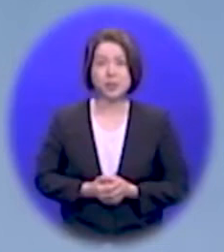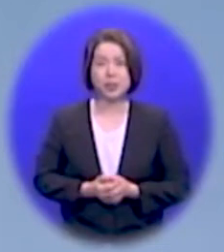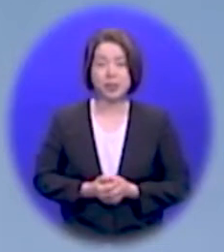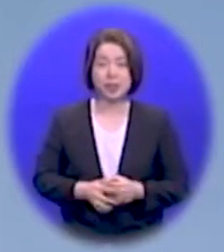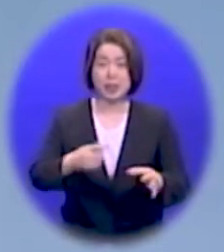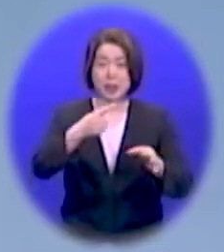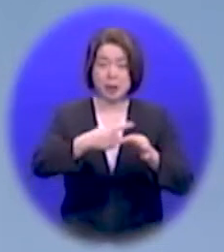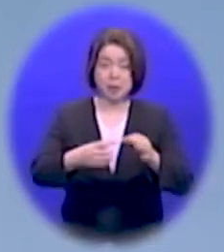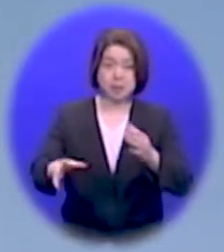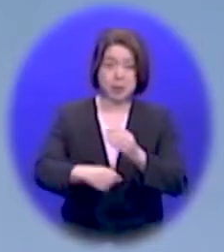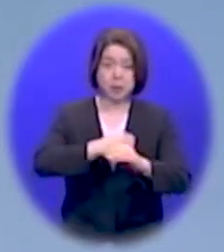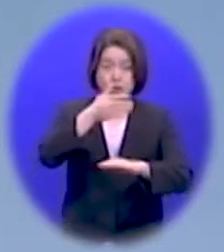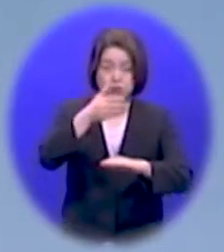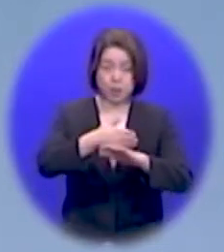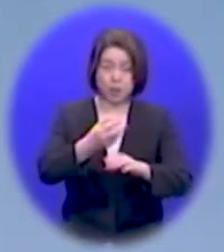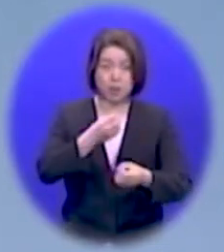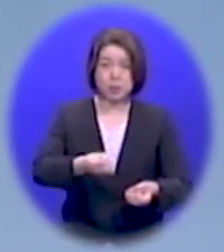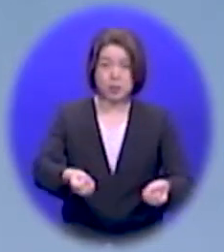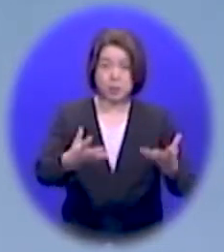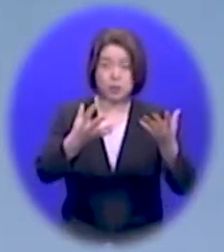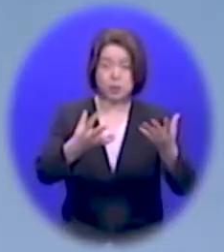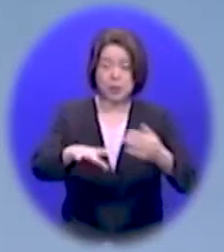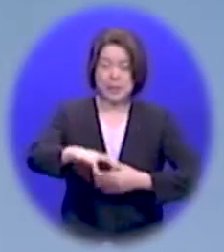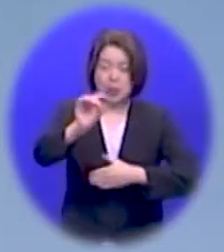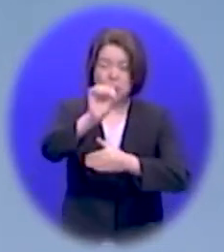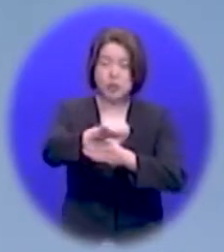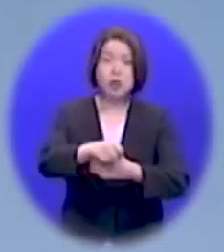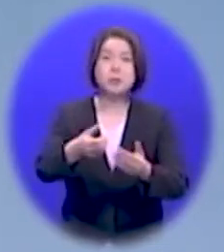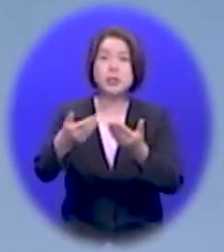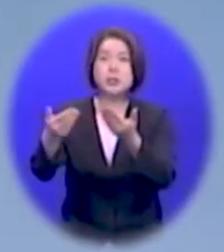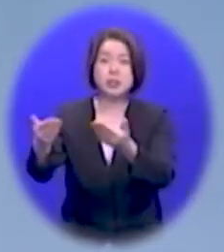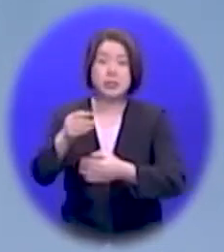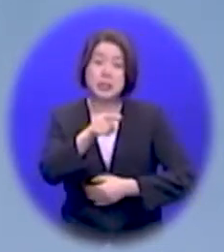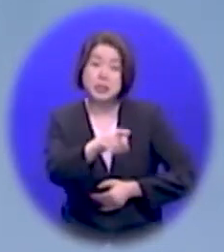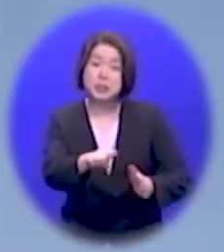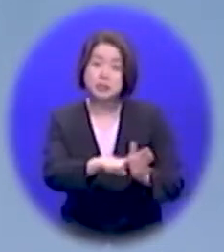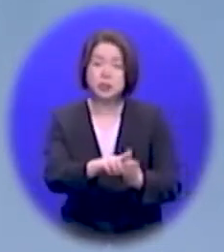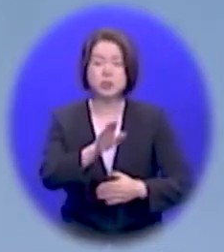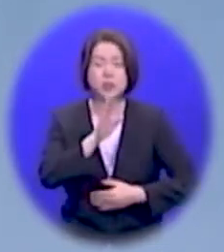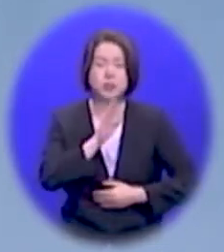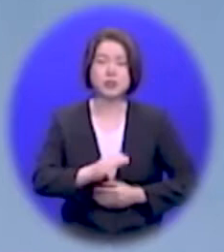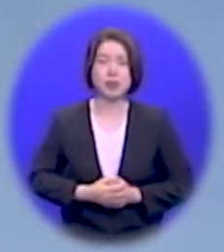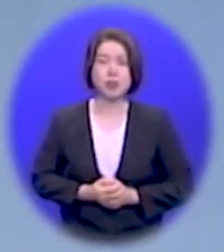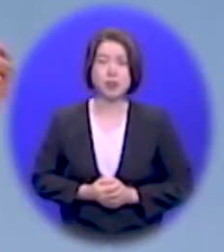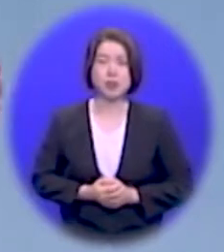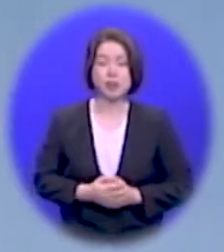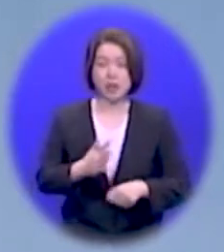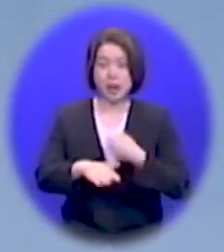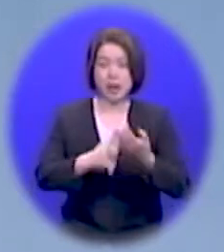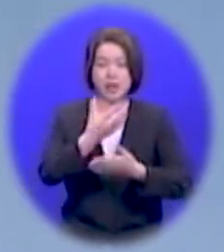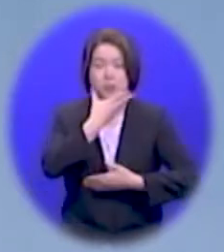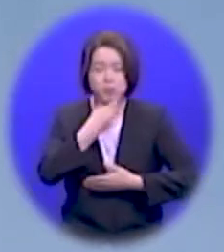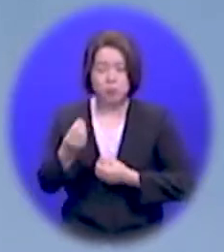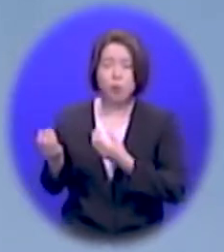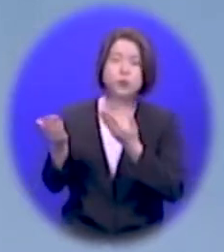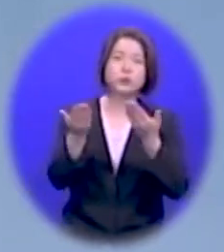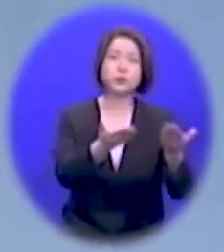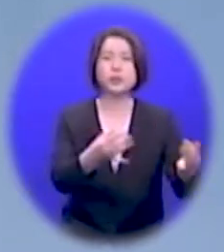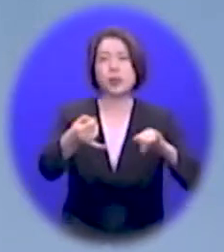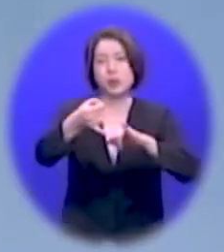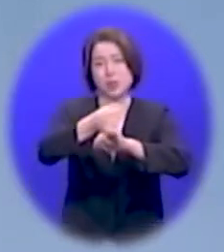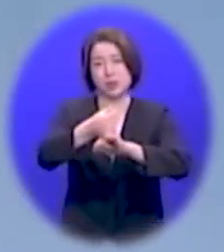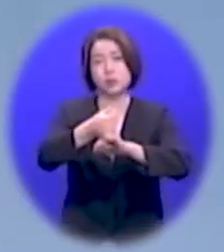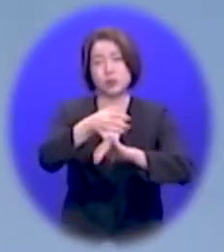맥추 감사 주일 첫 열매 감사를 드리는 그 믿음이 진짜 믿음이다 하나님이 복을 주시겠다고 약속까지